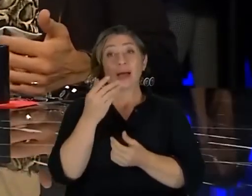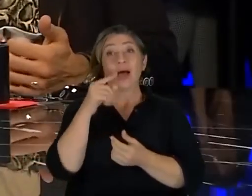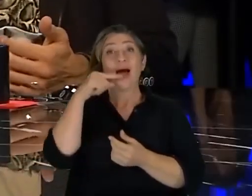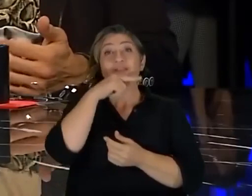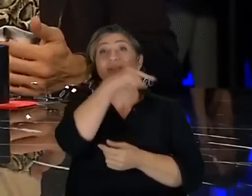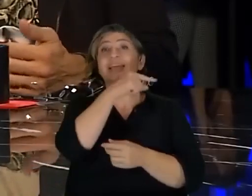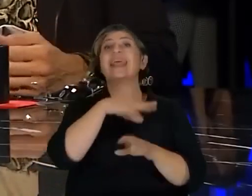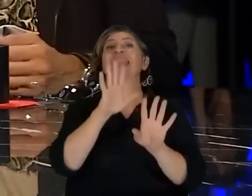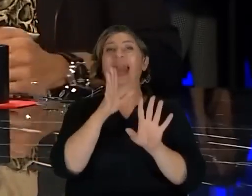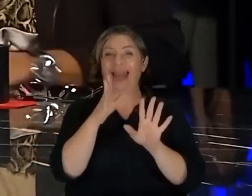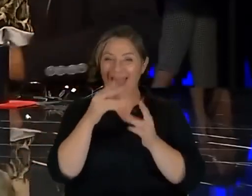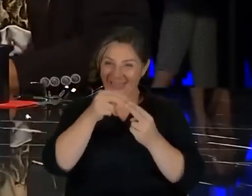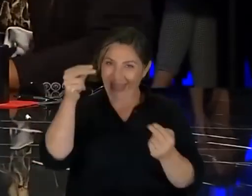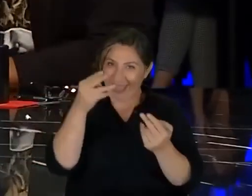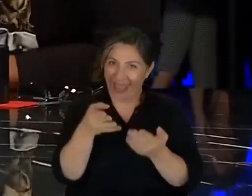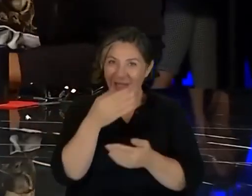olay Afrika'da geçmiyor.